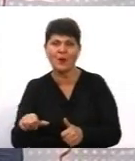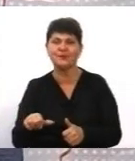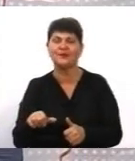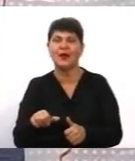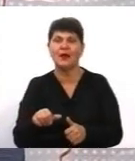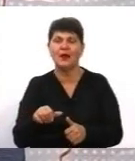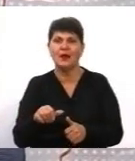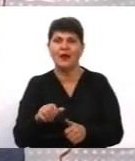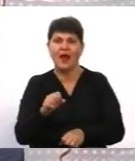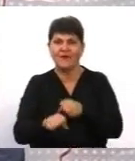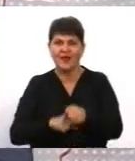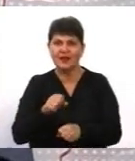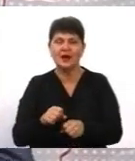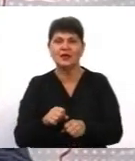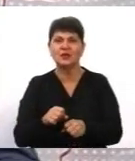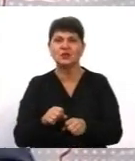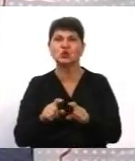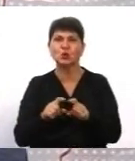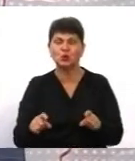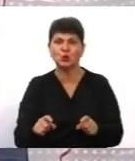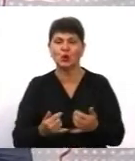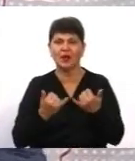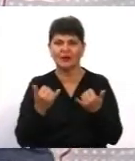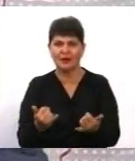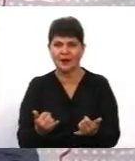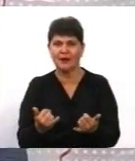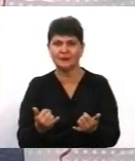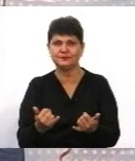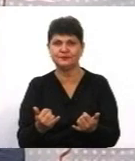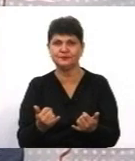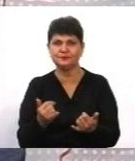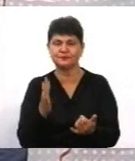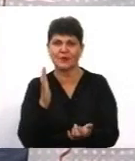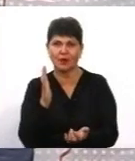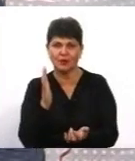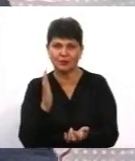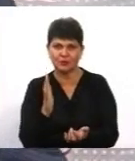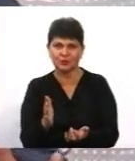бюджету для будівництва велоінфраструктури, ми будуємо велоінфраструктуру